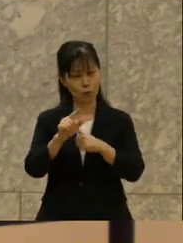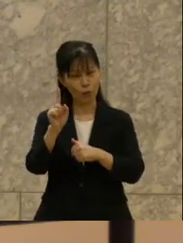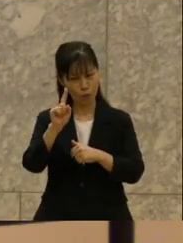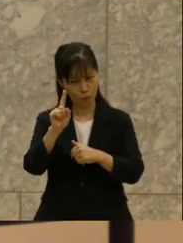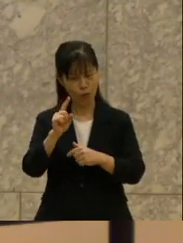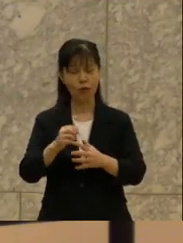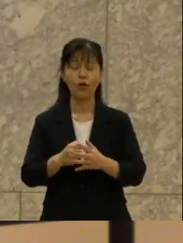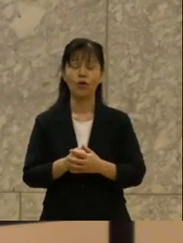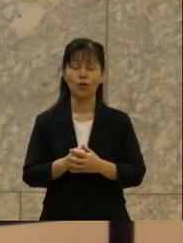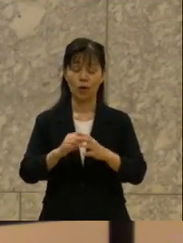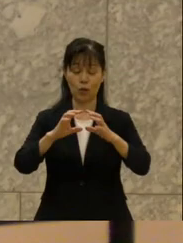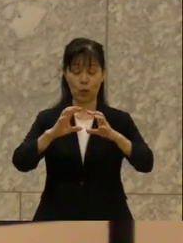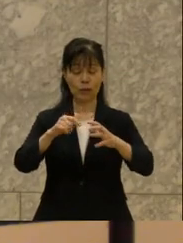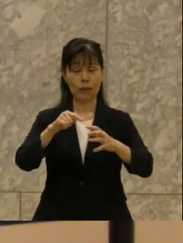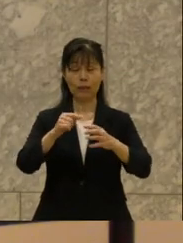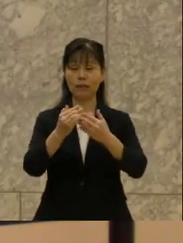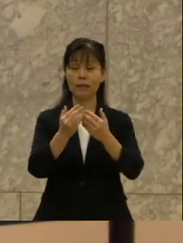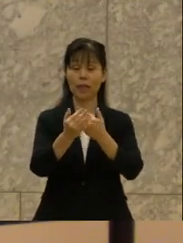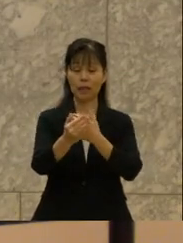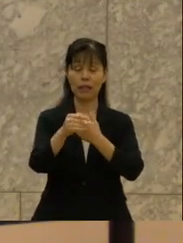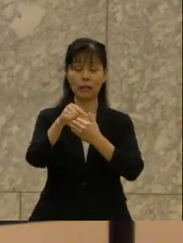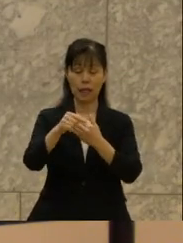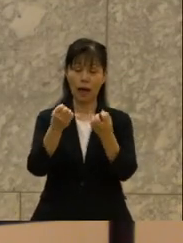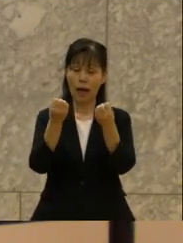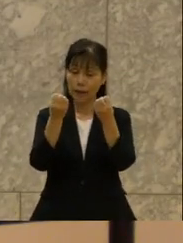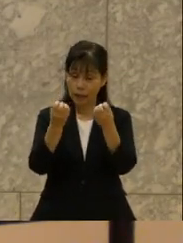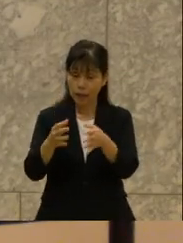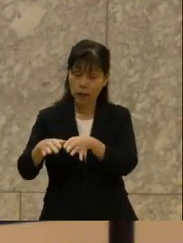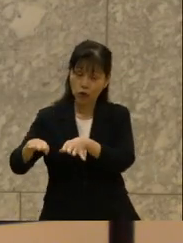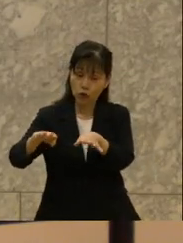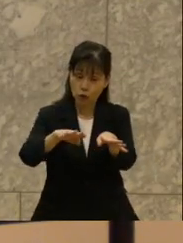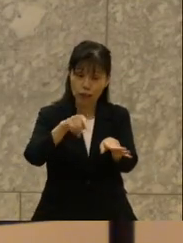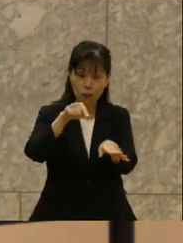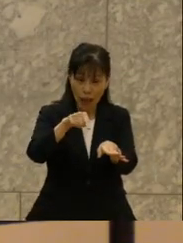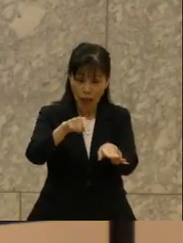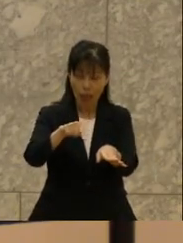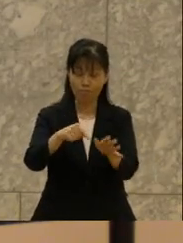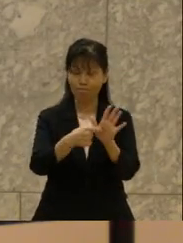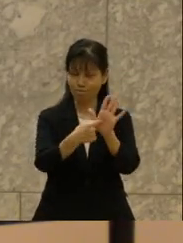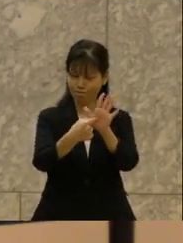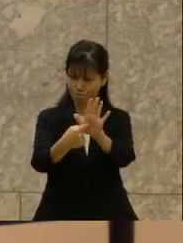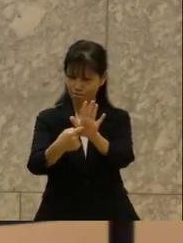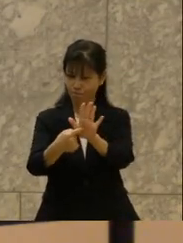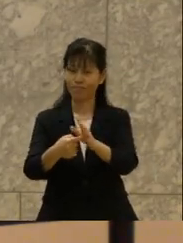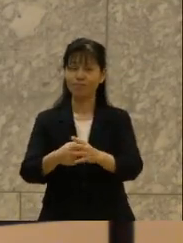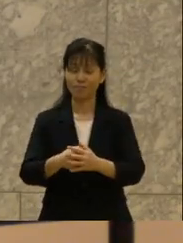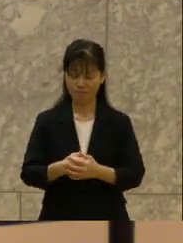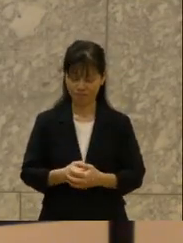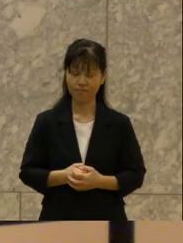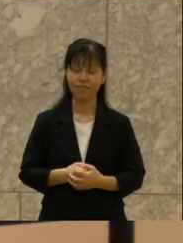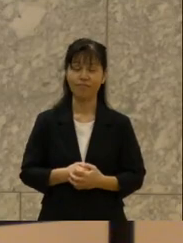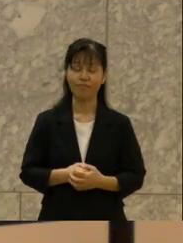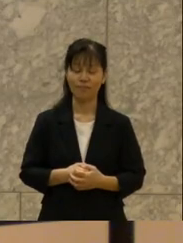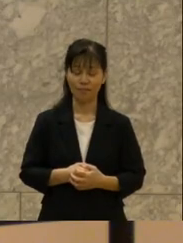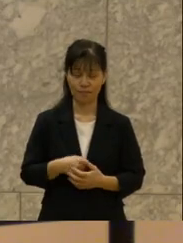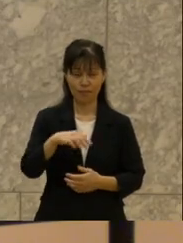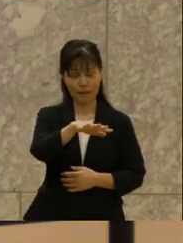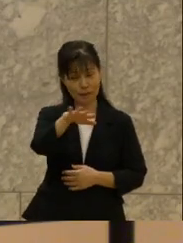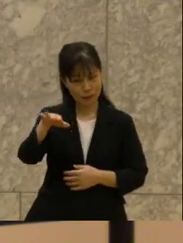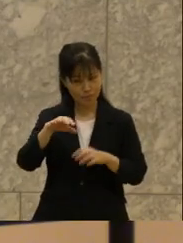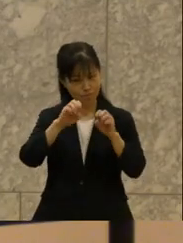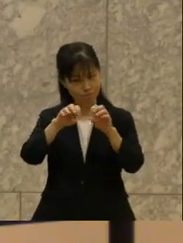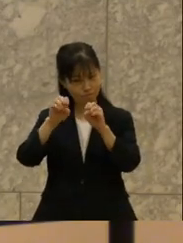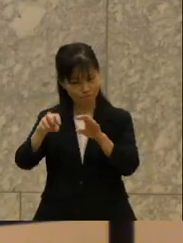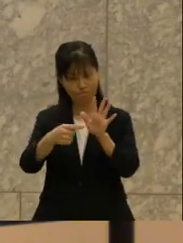いわゆる国際大会によって新しい陸上競技ってこんなもんなんだってこともまた2人からですね示していただけるかと